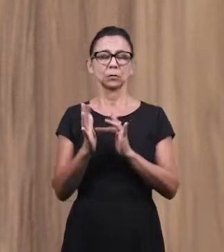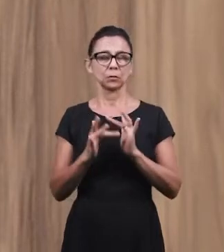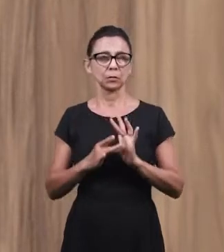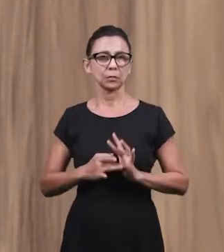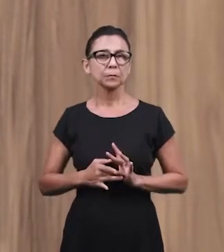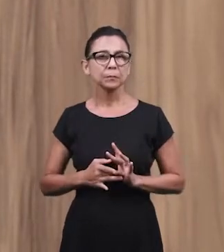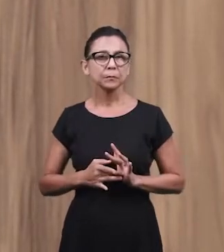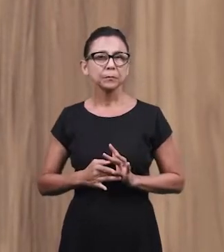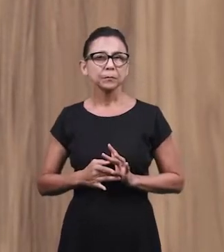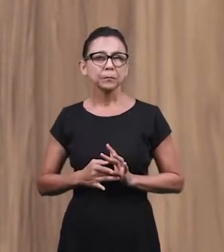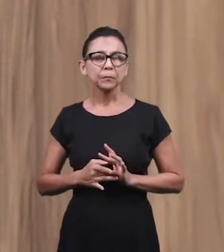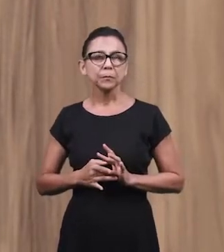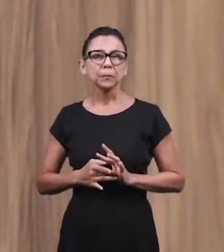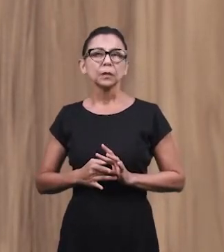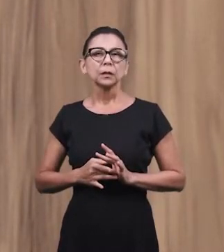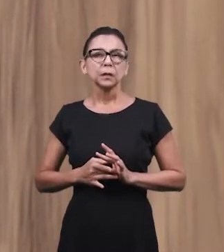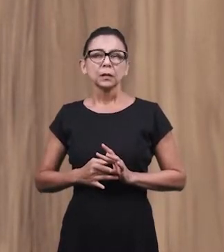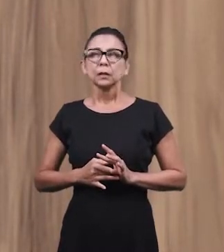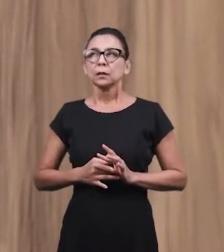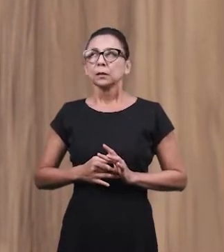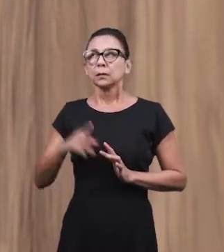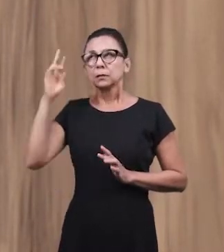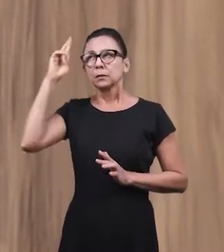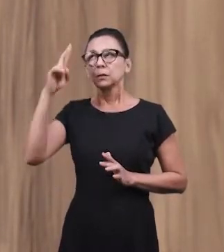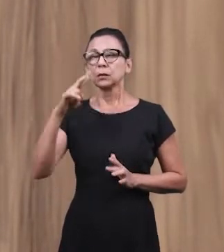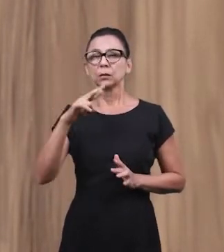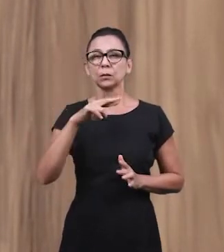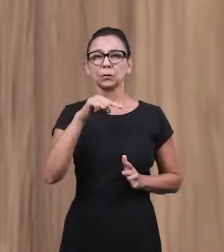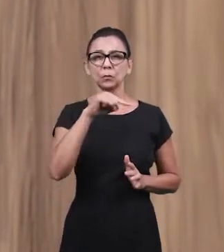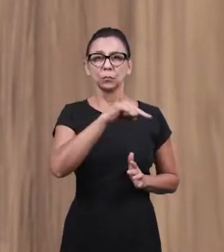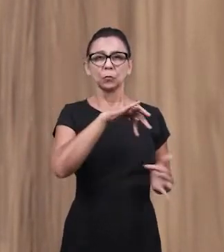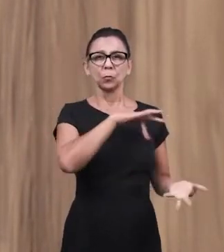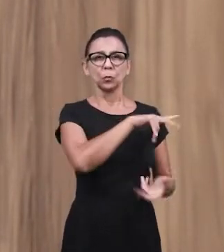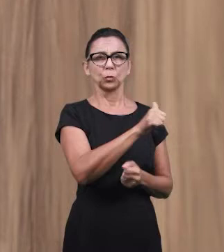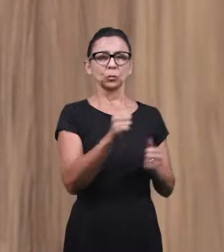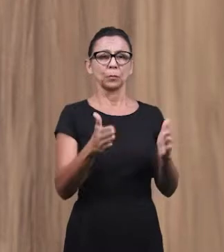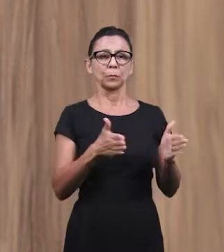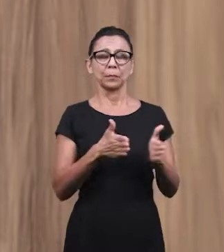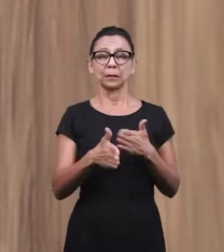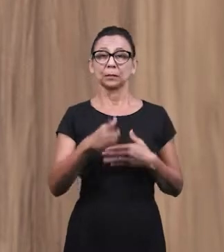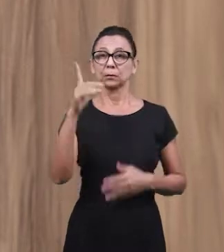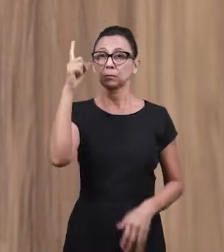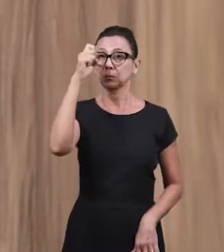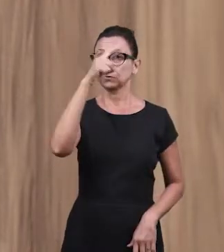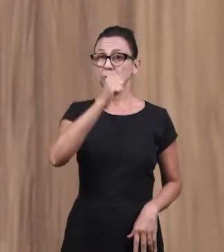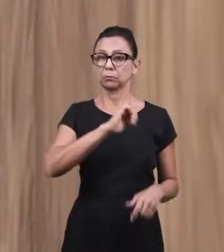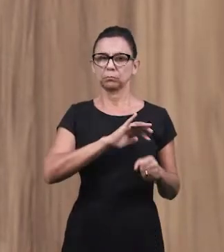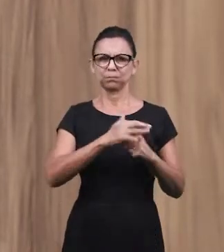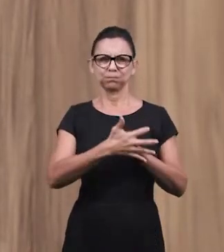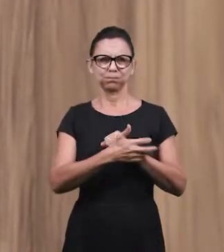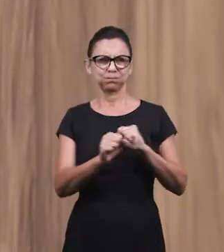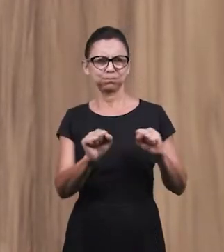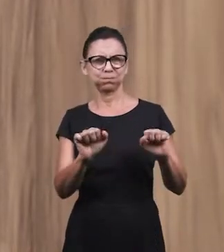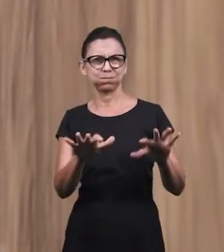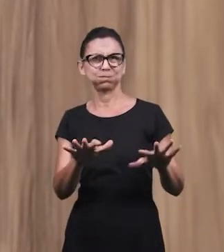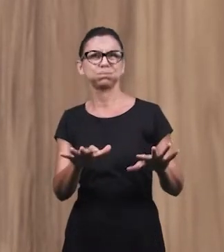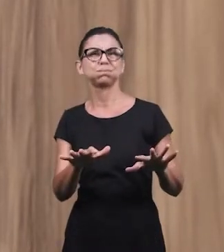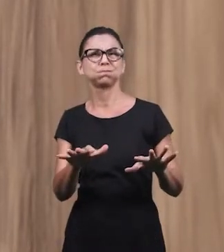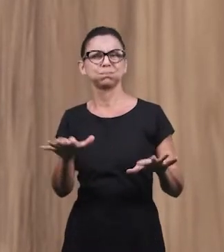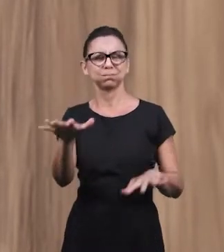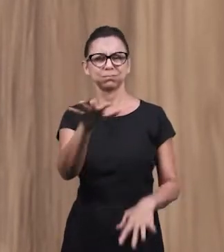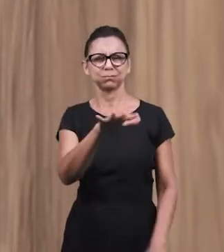Jésus. Nous savons ce que le monde est en train de vivre, une